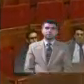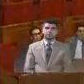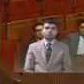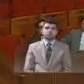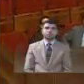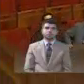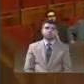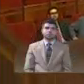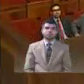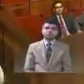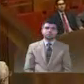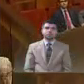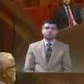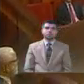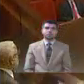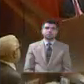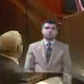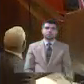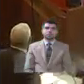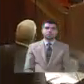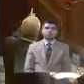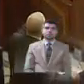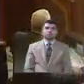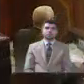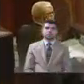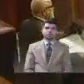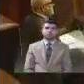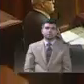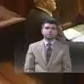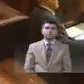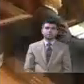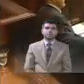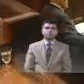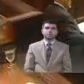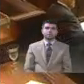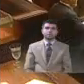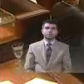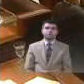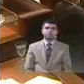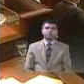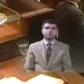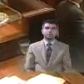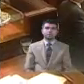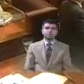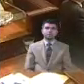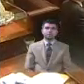نعم ما غنسحبش، غادي نزملك، ما كاينش اللي يكثر منك. ما